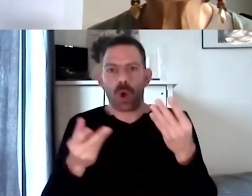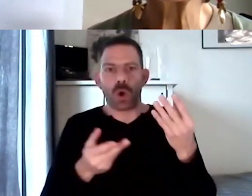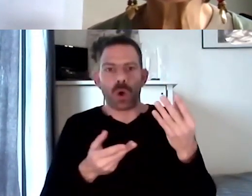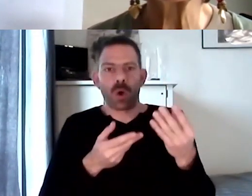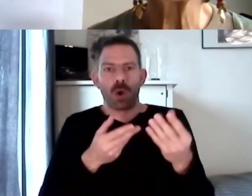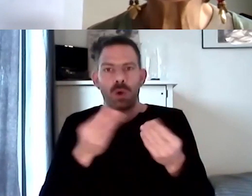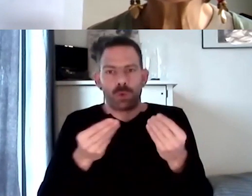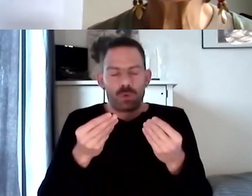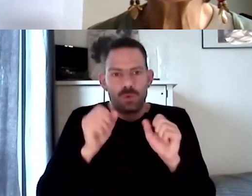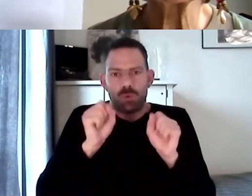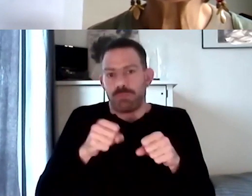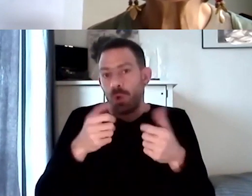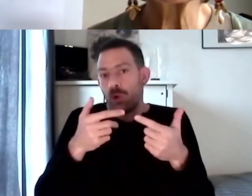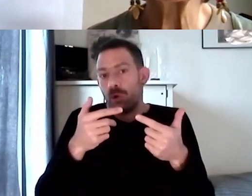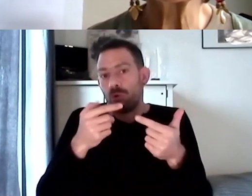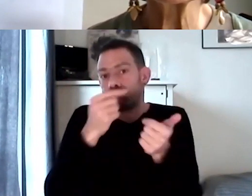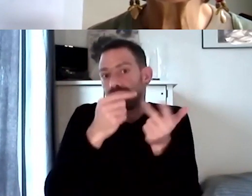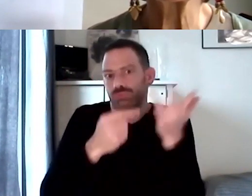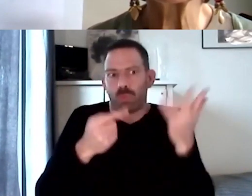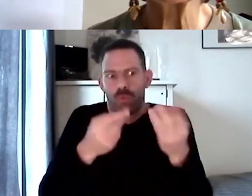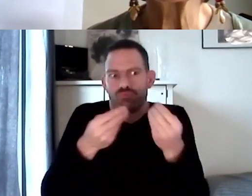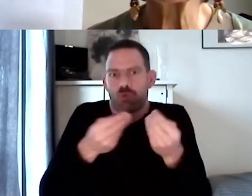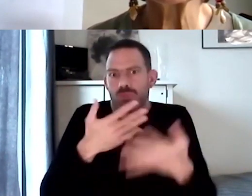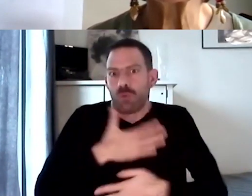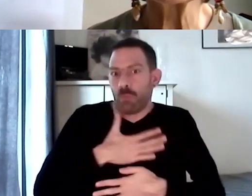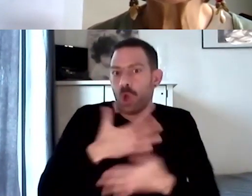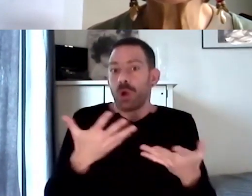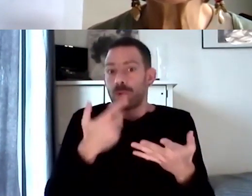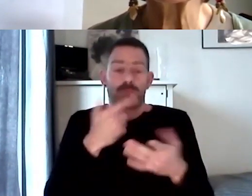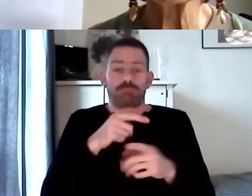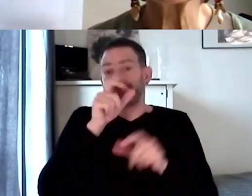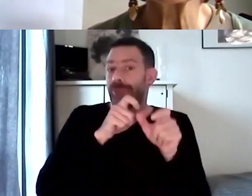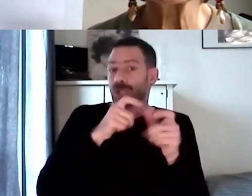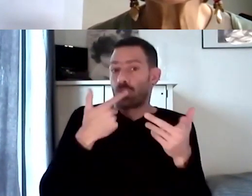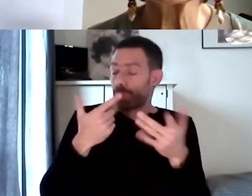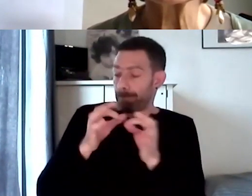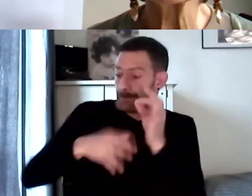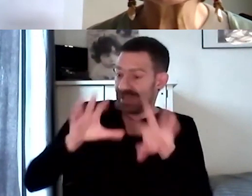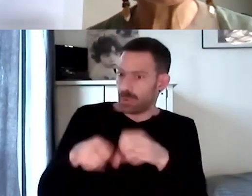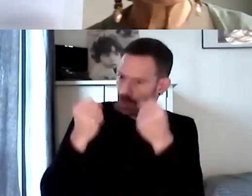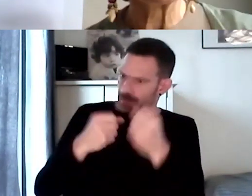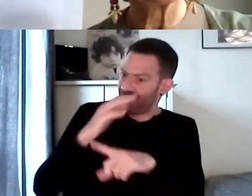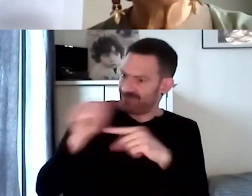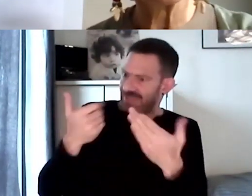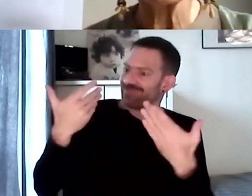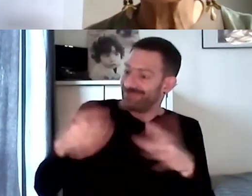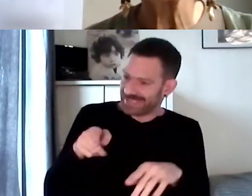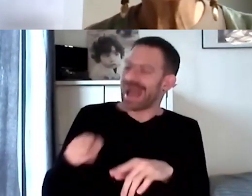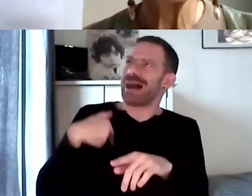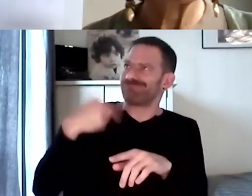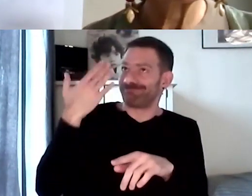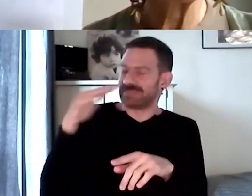choses qui peuvent faire peur. Et donc là, la personne fait le bilan de compétences et est consciente de ce qu'elle pourrait faire, mais il y a